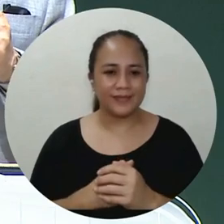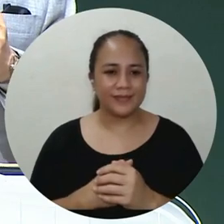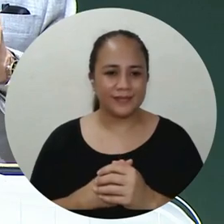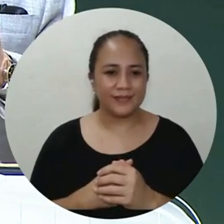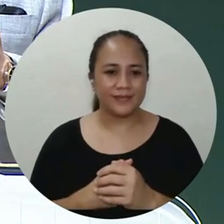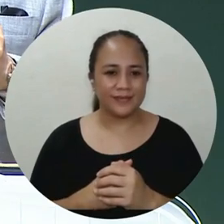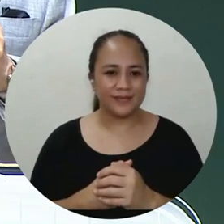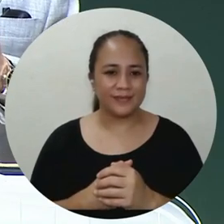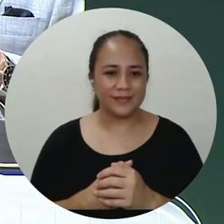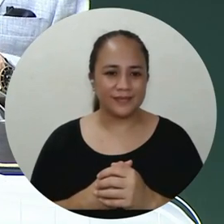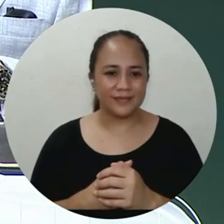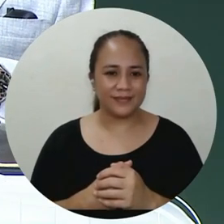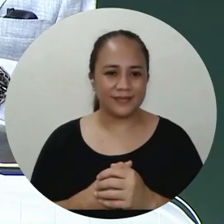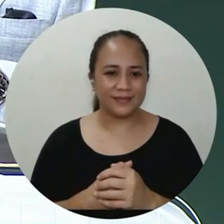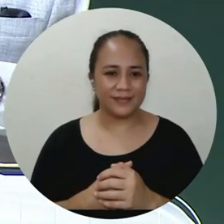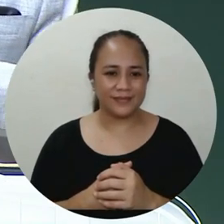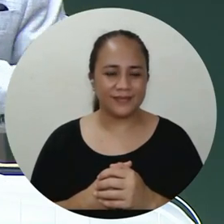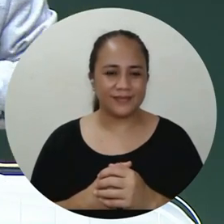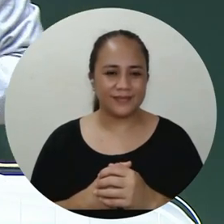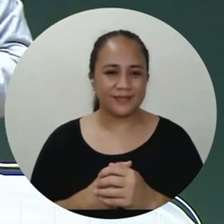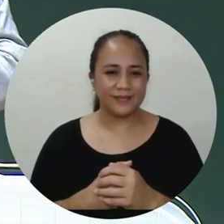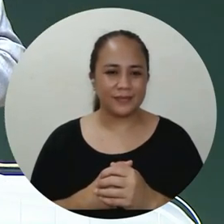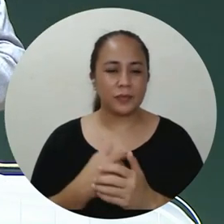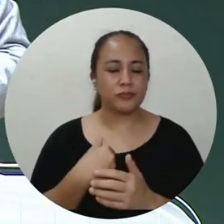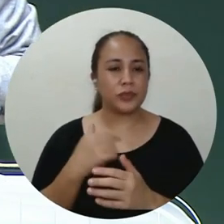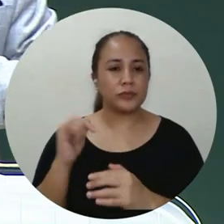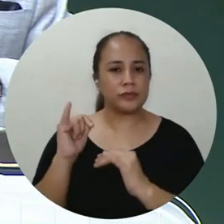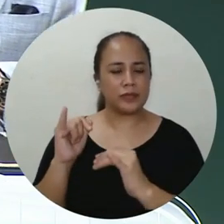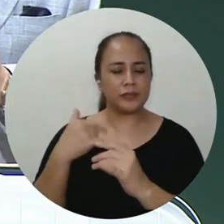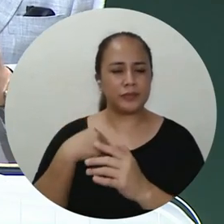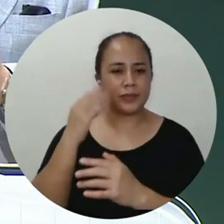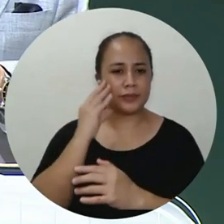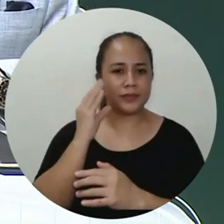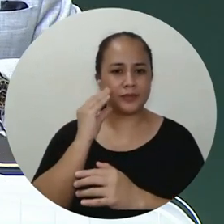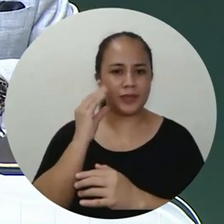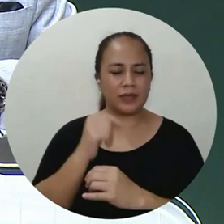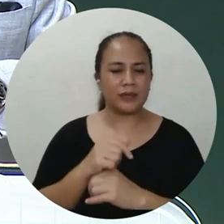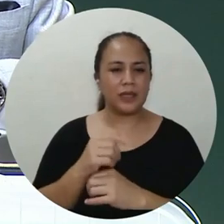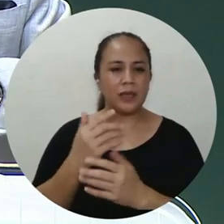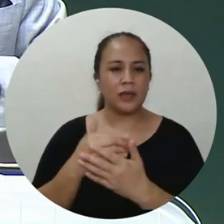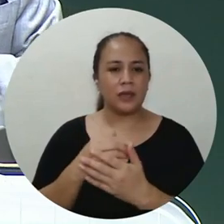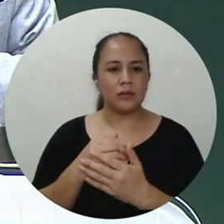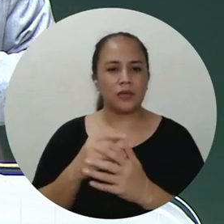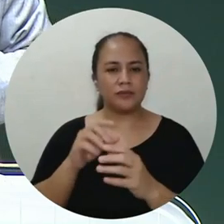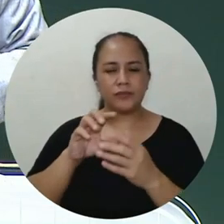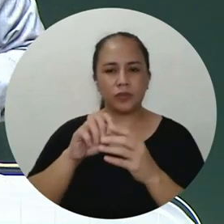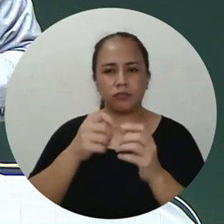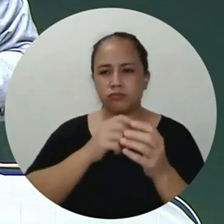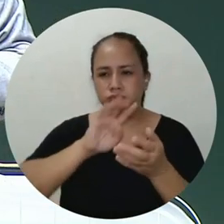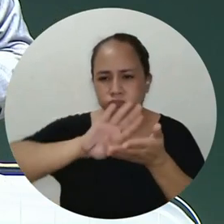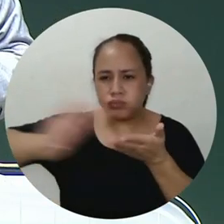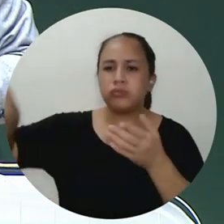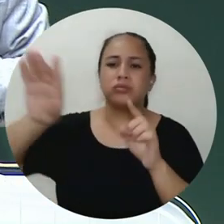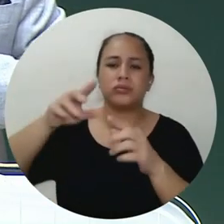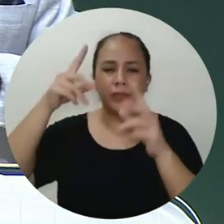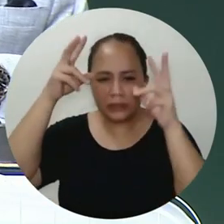뭐 영적인 걸 다 처음 했어. And that's why I experienced casting out demons and speaking in tongues and all of